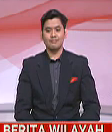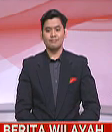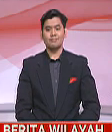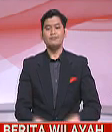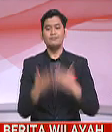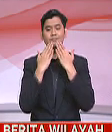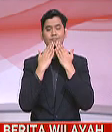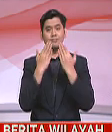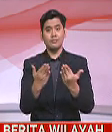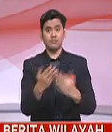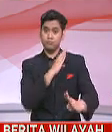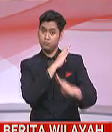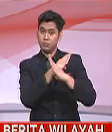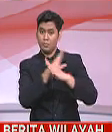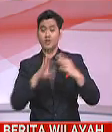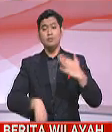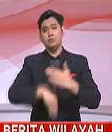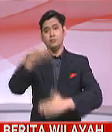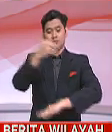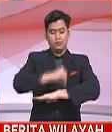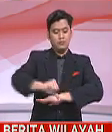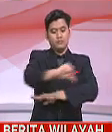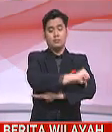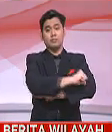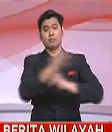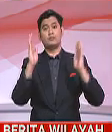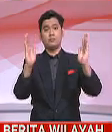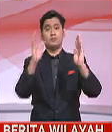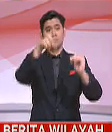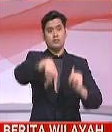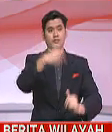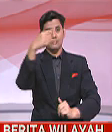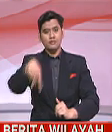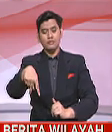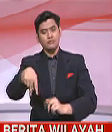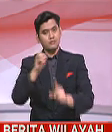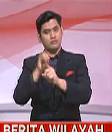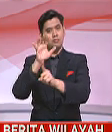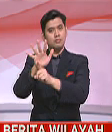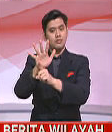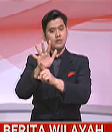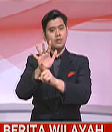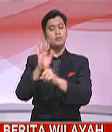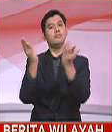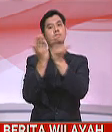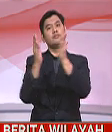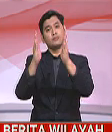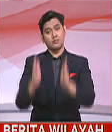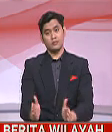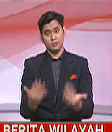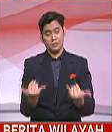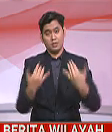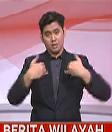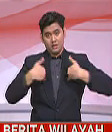Baiklah, terima kasih. Larangan keluar kampus sepanjang tempoh Perintah Kawalan Pergerakan PKP memberi kesan kepada penuntut yang kini berada di